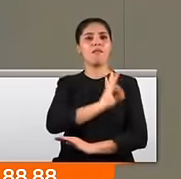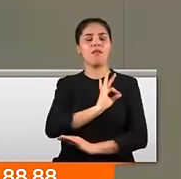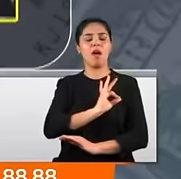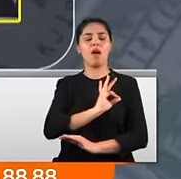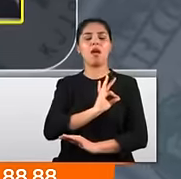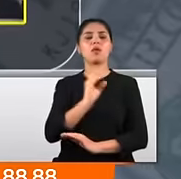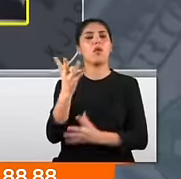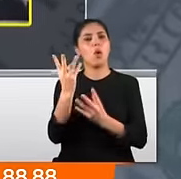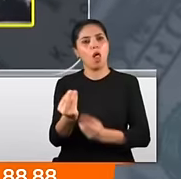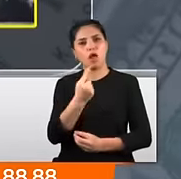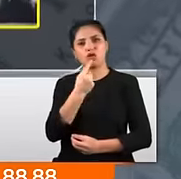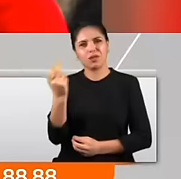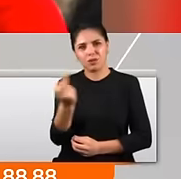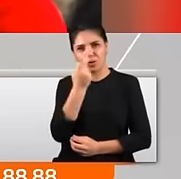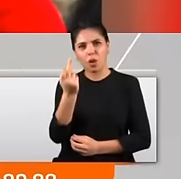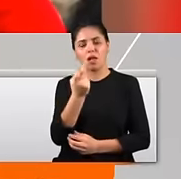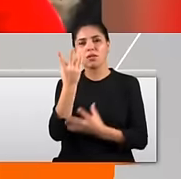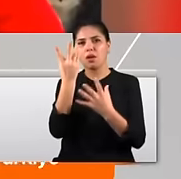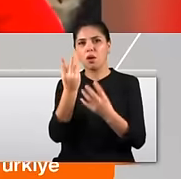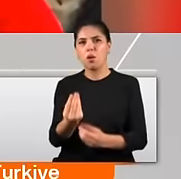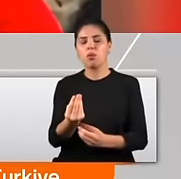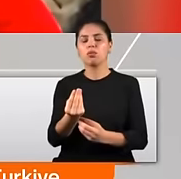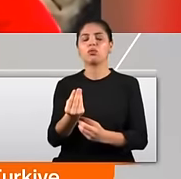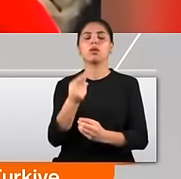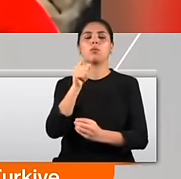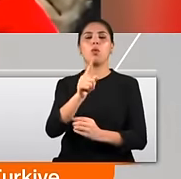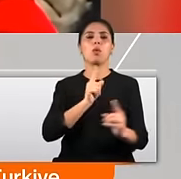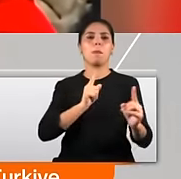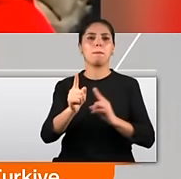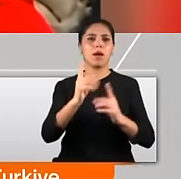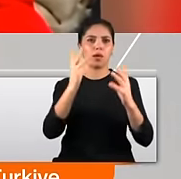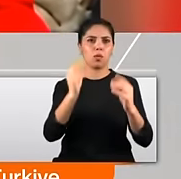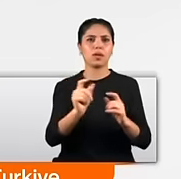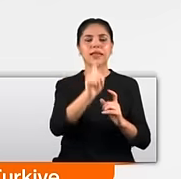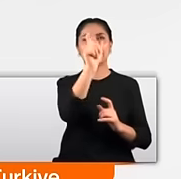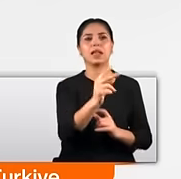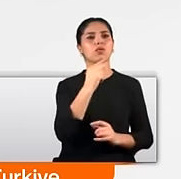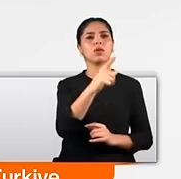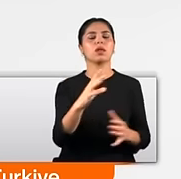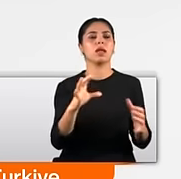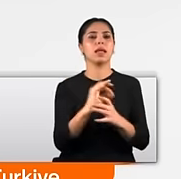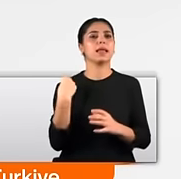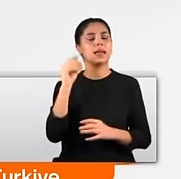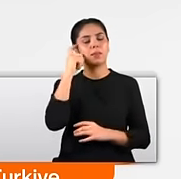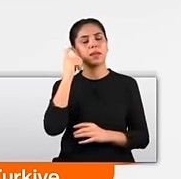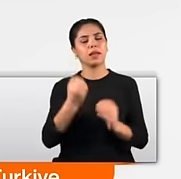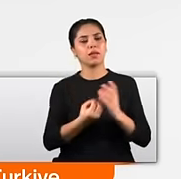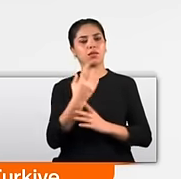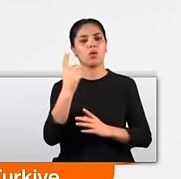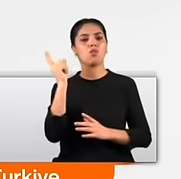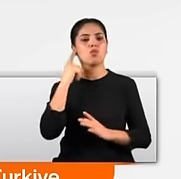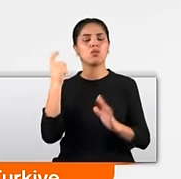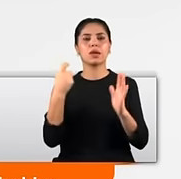edip dolandırdığı iddiasıyla yargılanan Seçil Erzan'la ilgili yeni bilgiler gün yüzüne çıktı. Tuttuğu